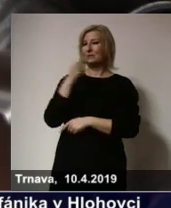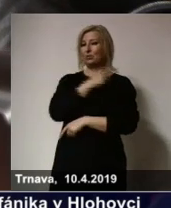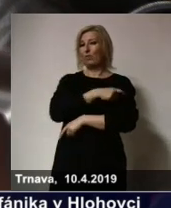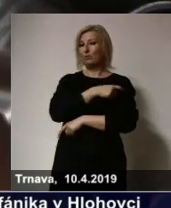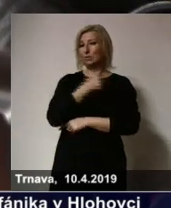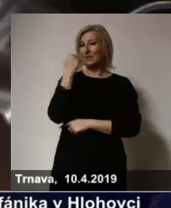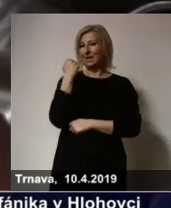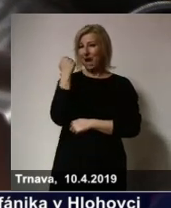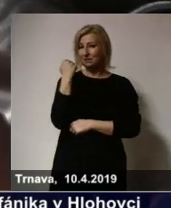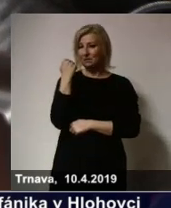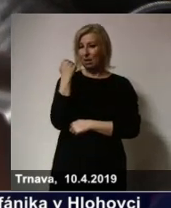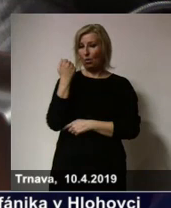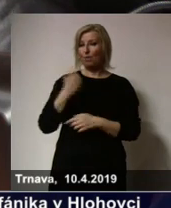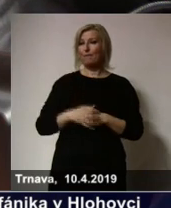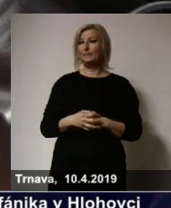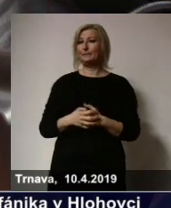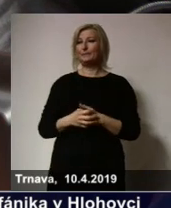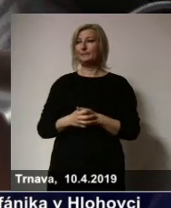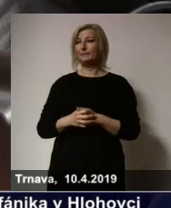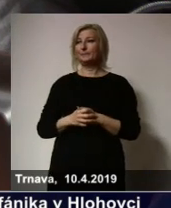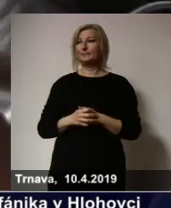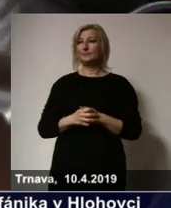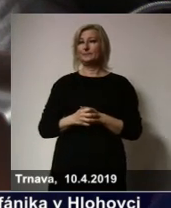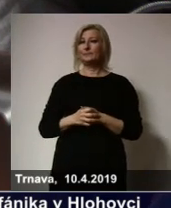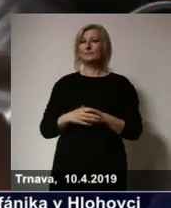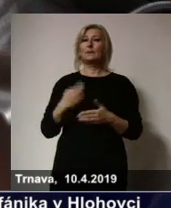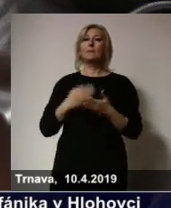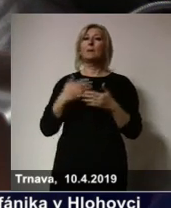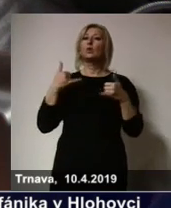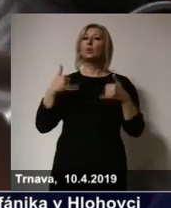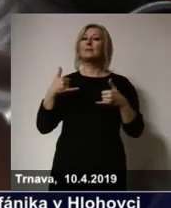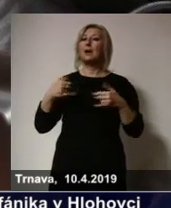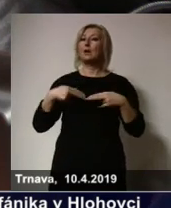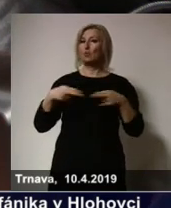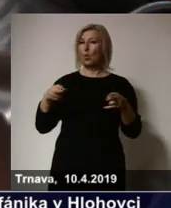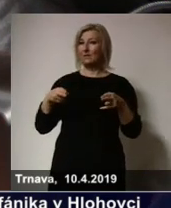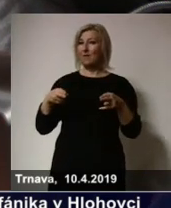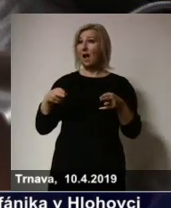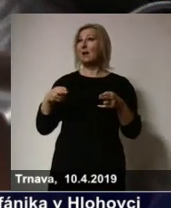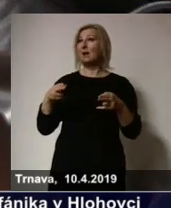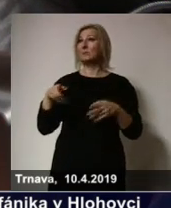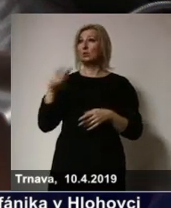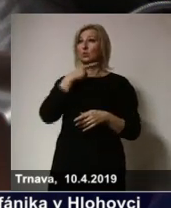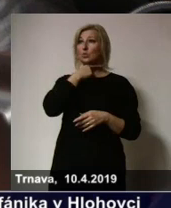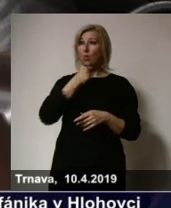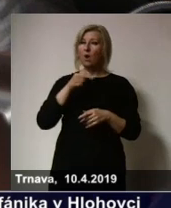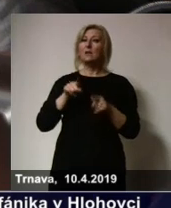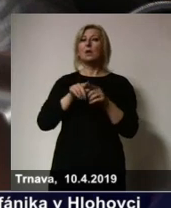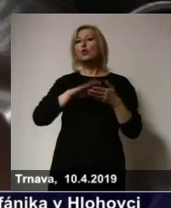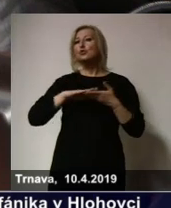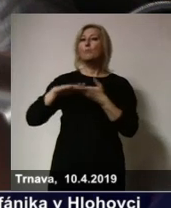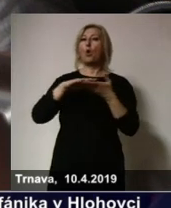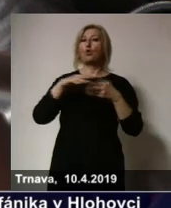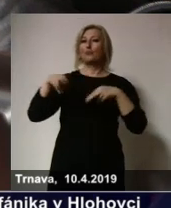kandidátov na riaditeľské pozície. Takže dovolil by som si otvoriť, ak je všeobecný súhlas, združenú rozpravu k